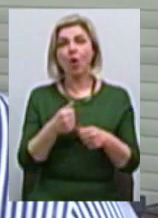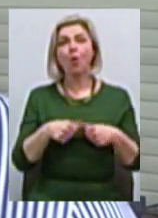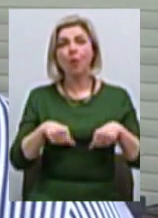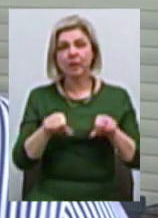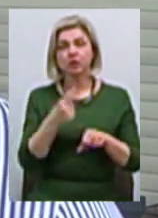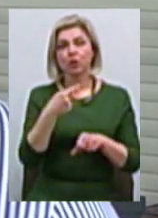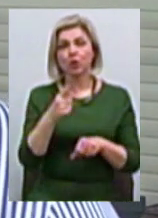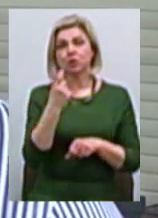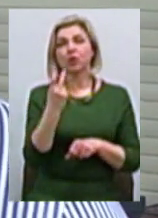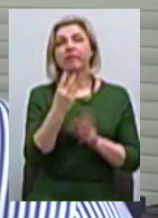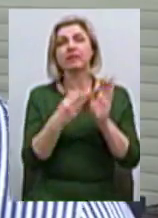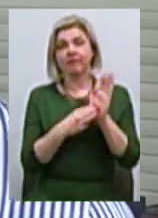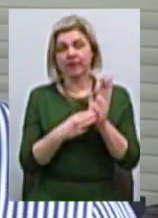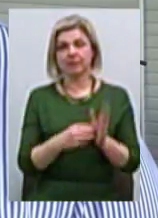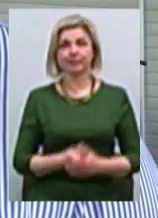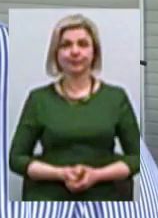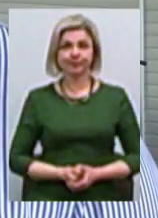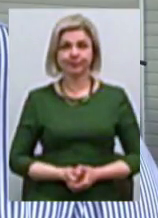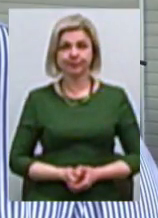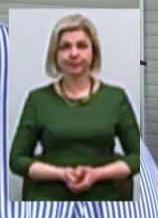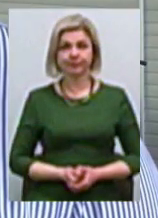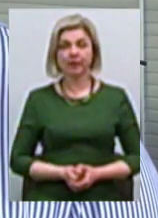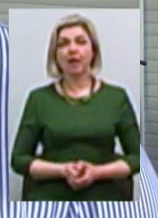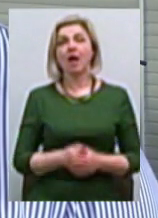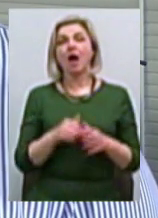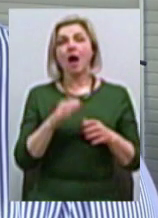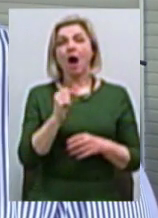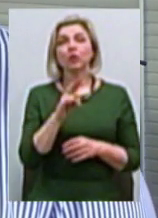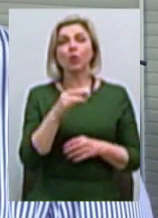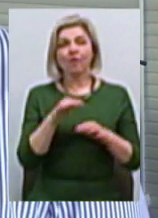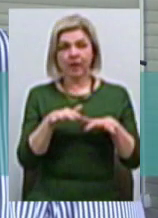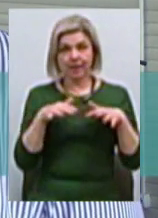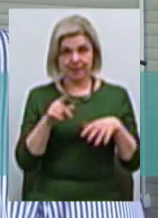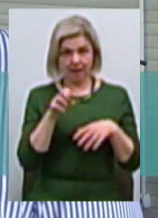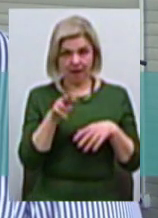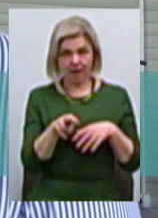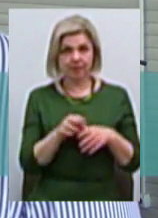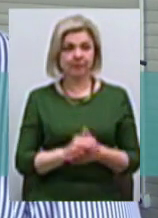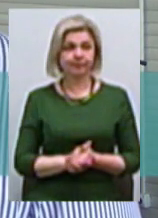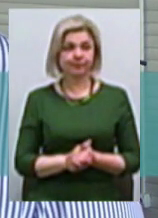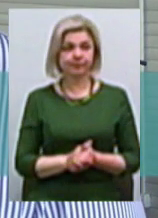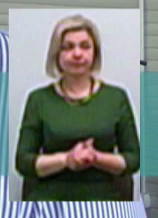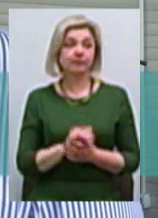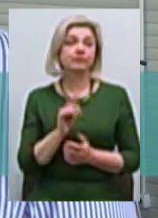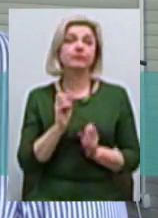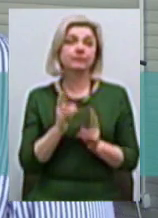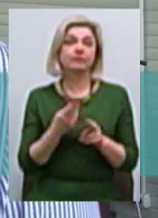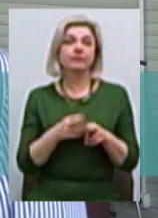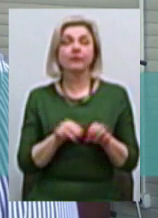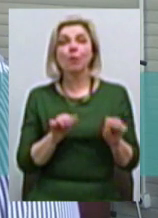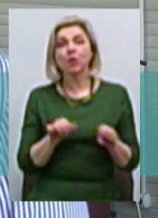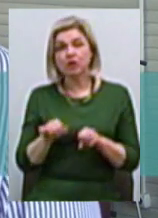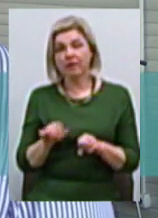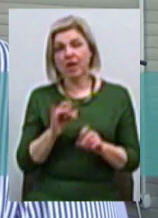номер 128 Дмитро Жовнерик. В актовому залі поряд з вами, там, ну, наскільки це можливо і комфортно